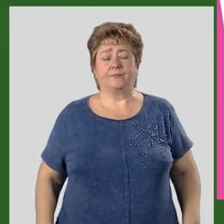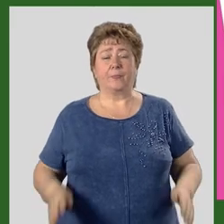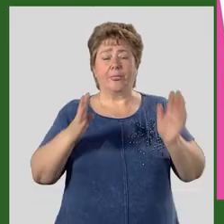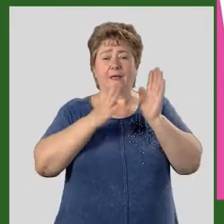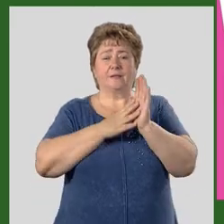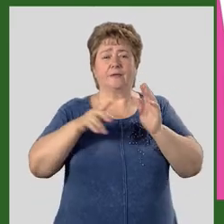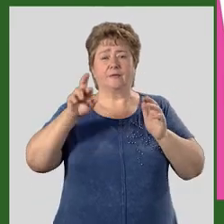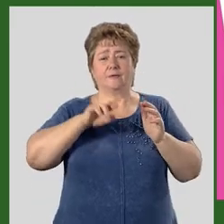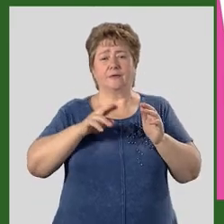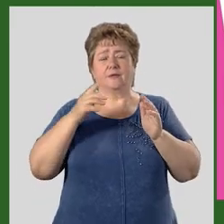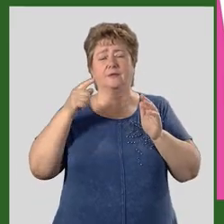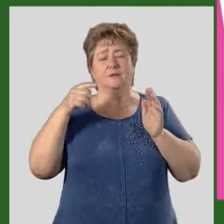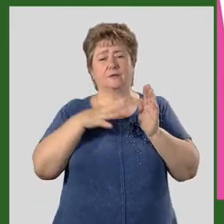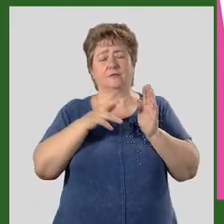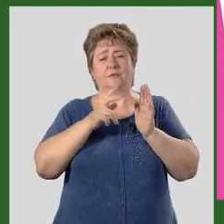9 января